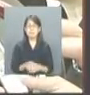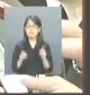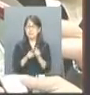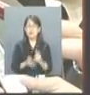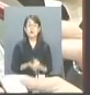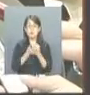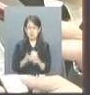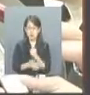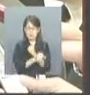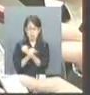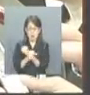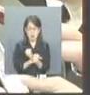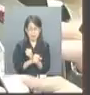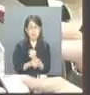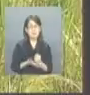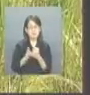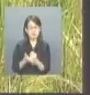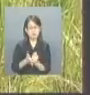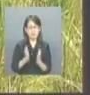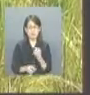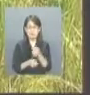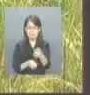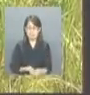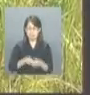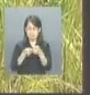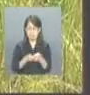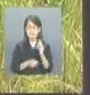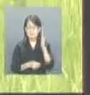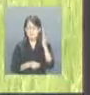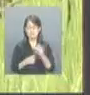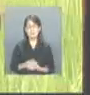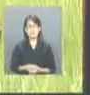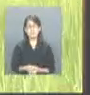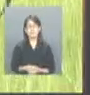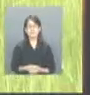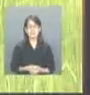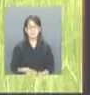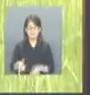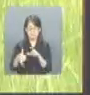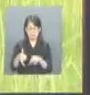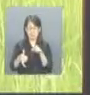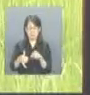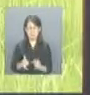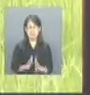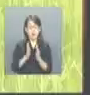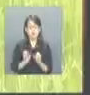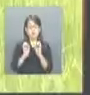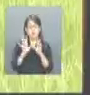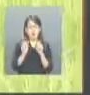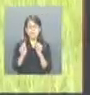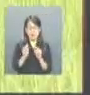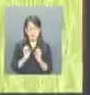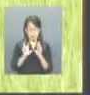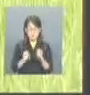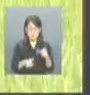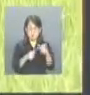ให้กับเกษตรกรในอนาคตด้วย นายมนชัยพินิจจิตสมุทรอาจารย์ประจำคณะเศรษฐศาสตร์มหาวิทยาลัยเก